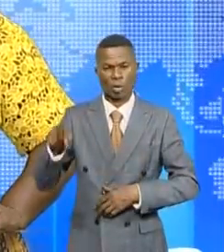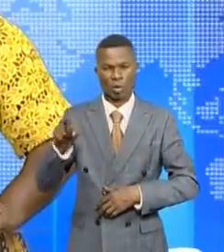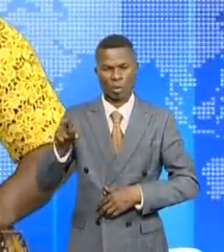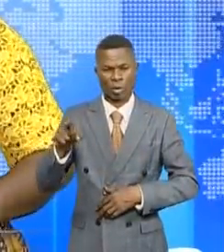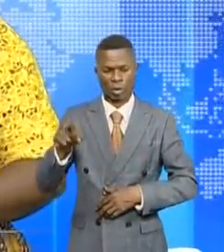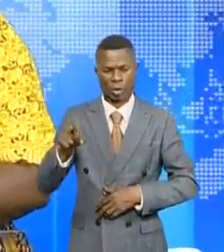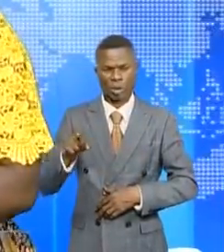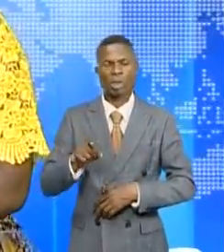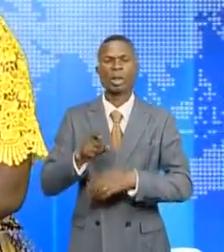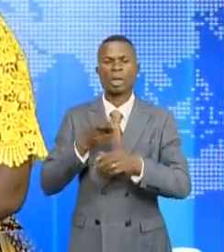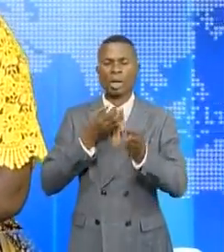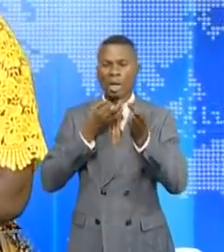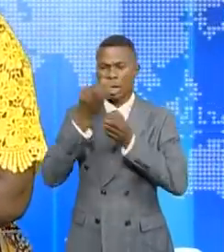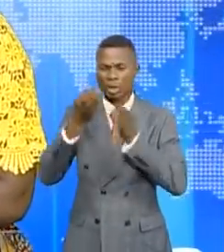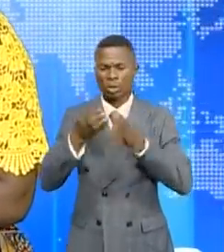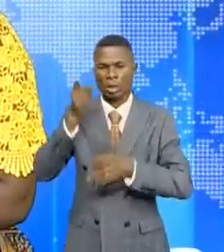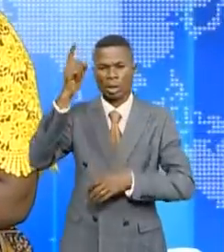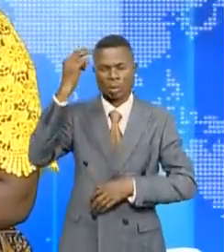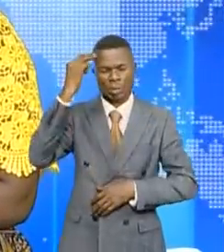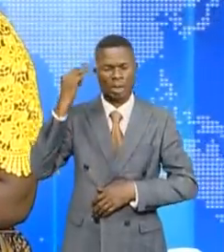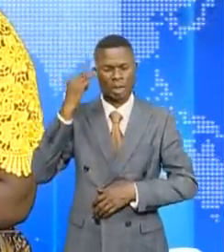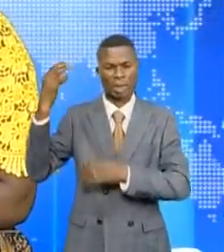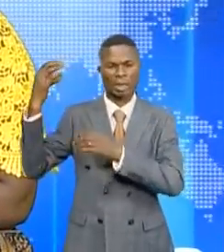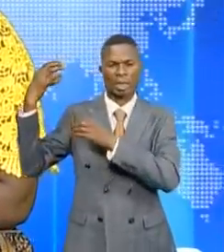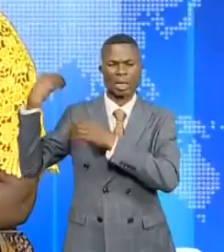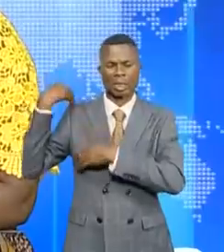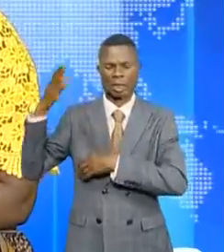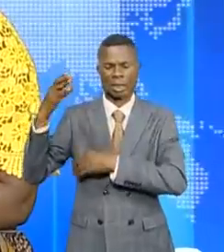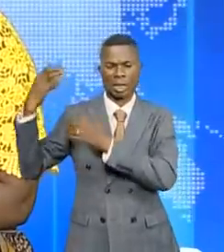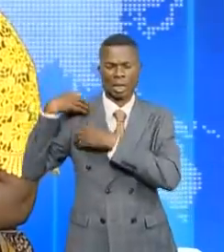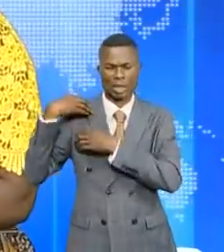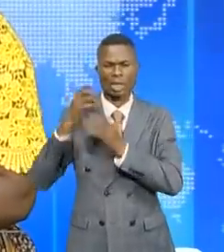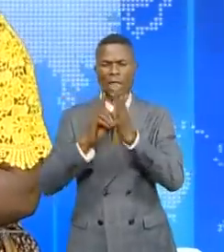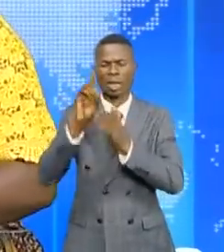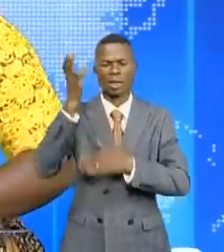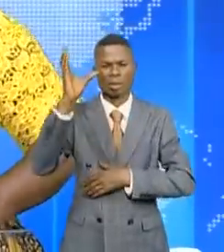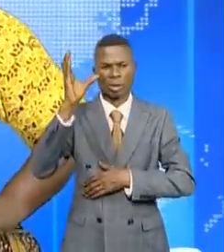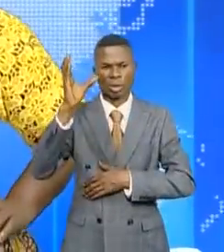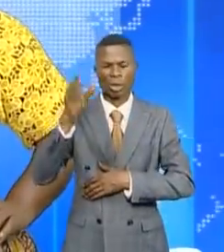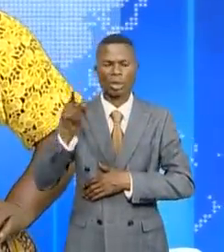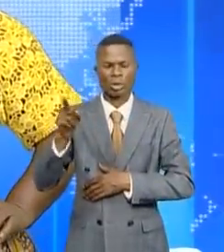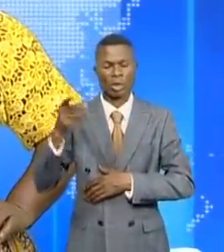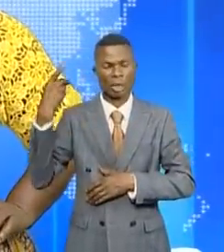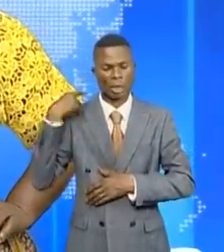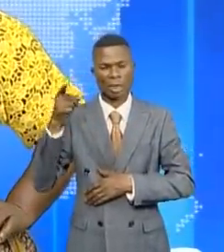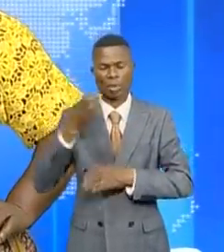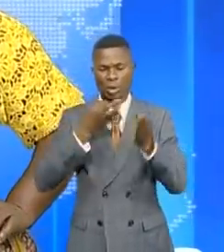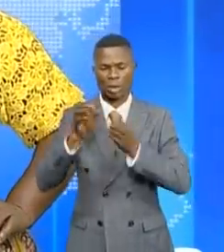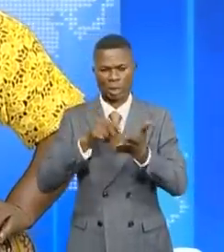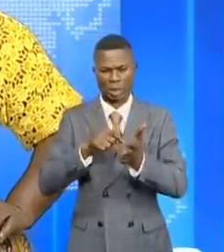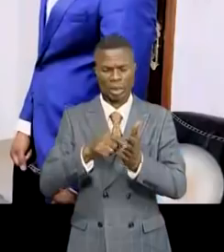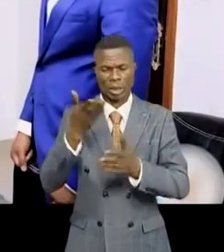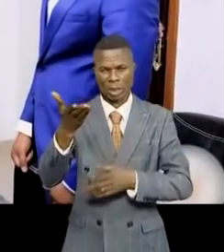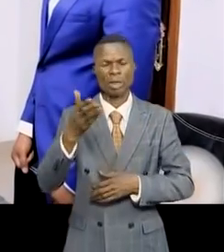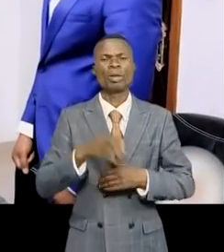ont fait part au ministre d'État en charge du développement rural, François Rubota Masumbuko, Jean-Pierre Ndolo de